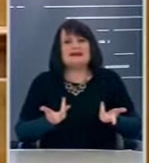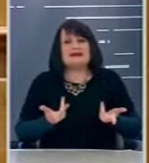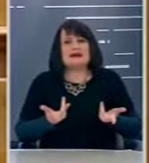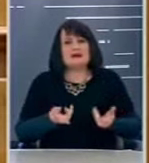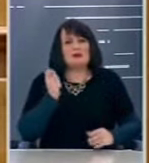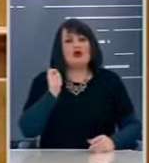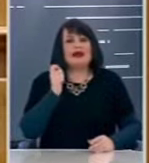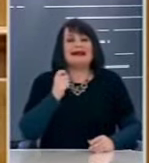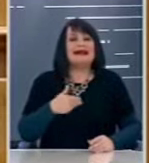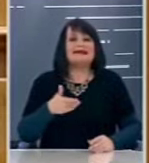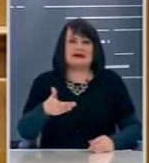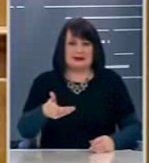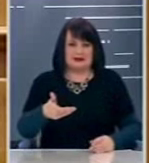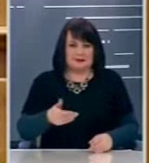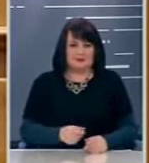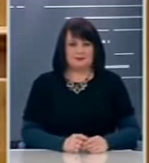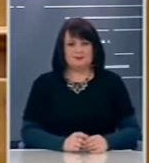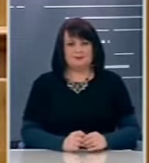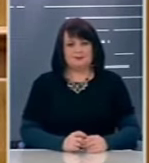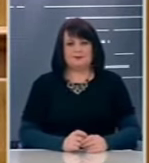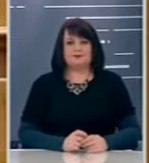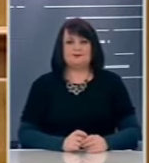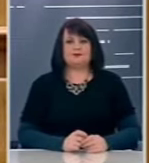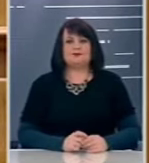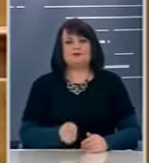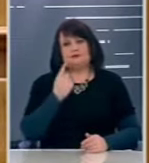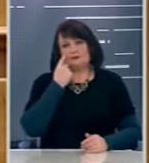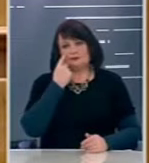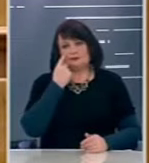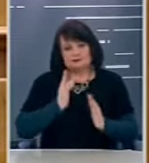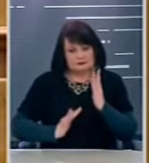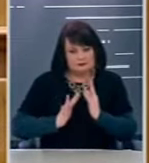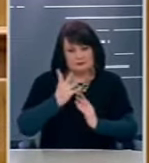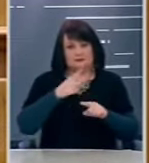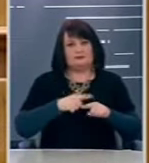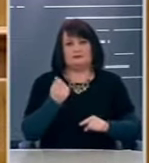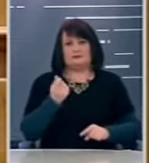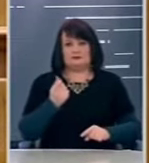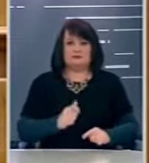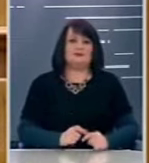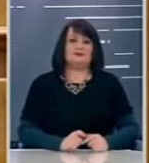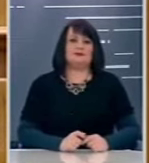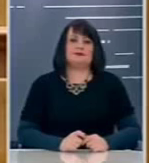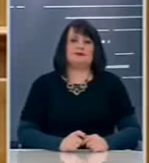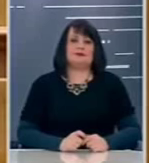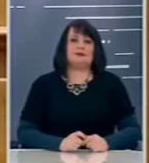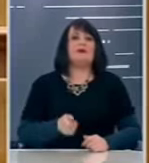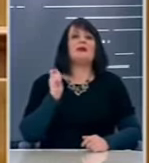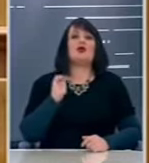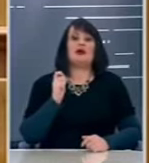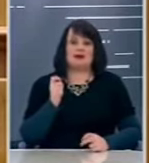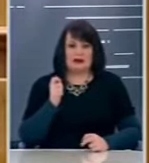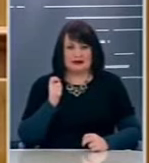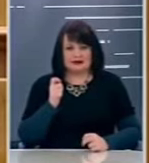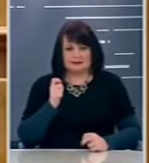πολιτικών που θα ενισχύουν την διαπιστωμένη αναπτυξιακή τάση της ελληνικής οικονομίας. Πολιτικές